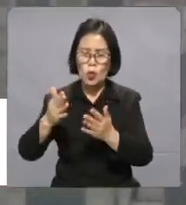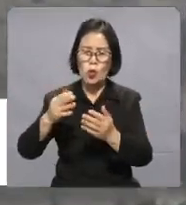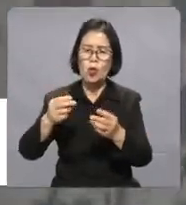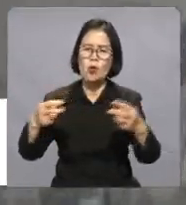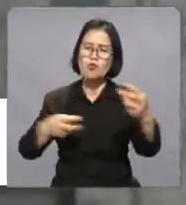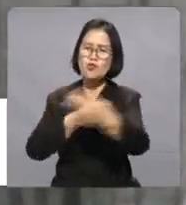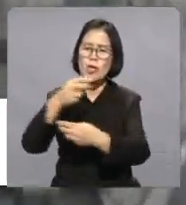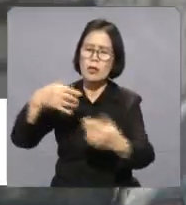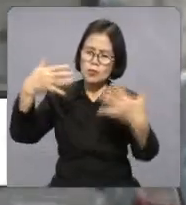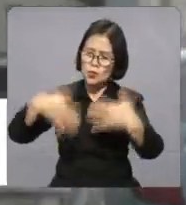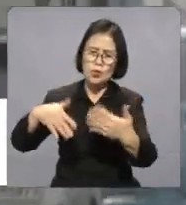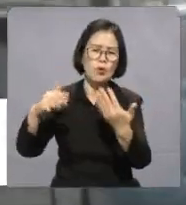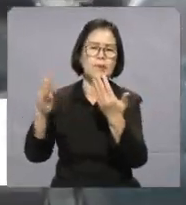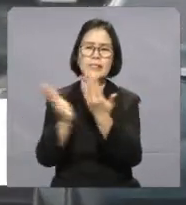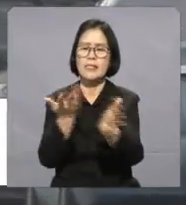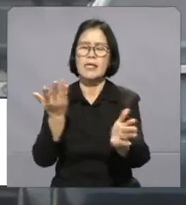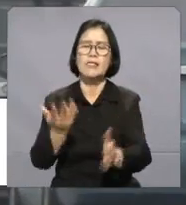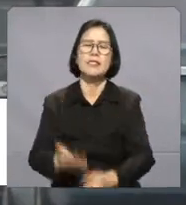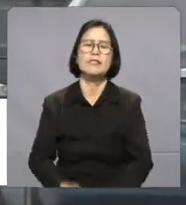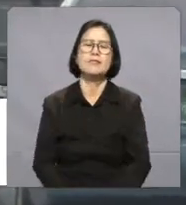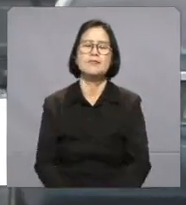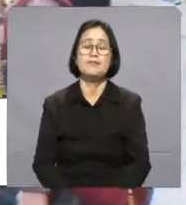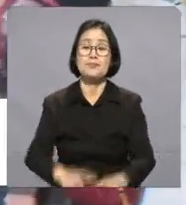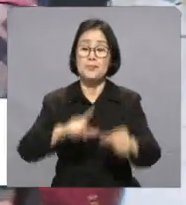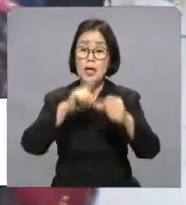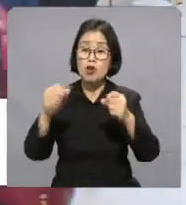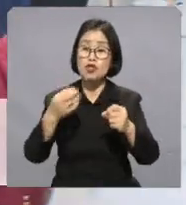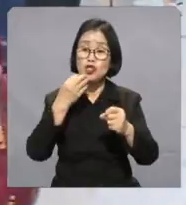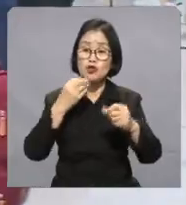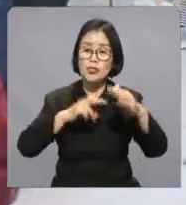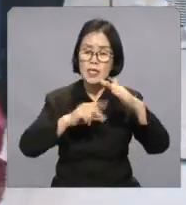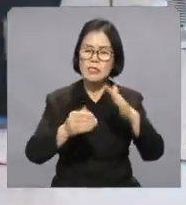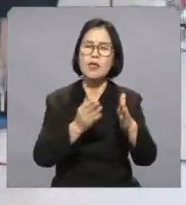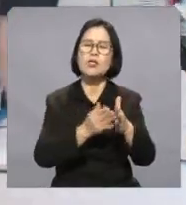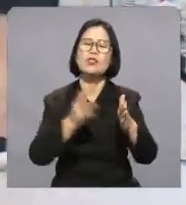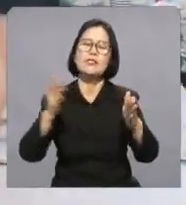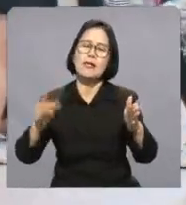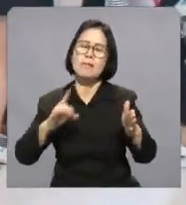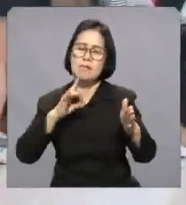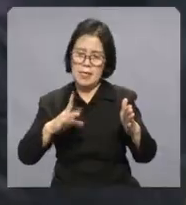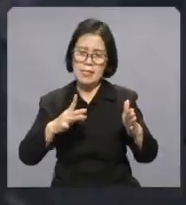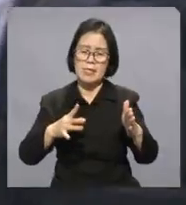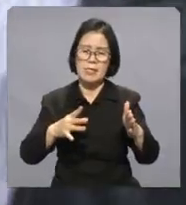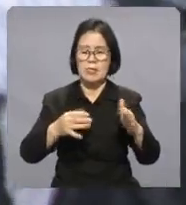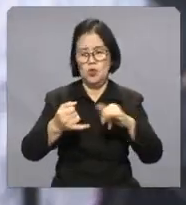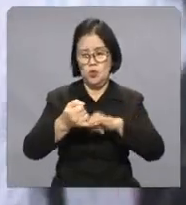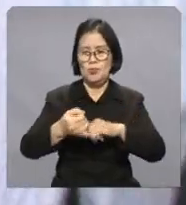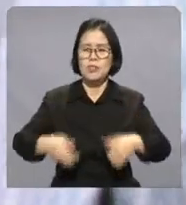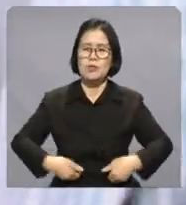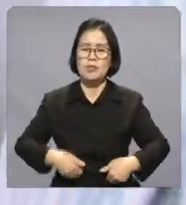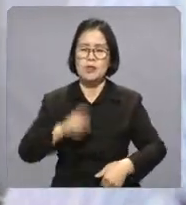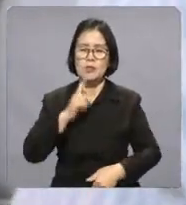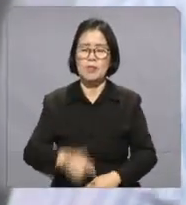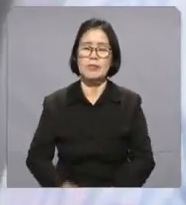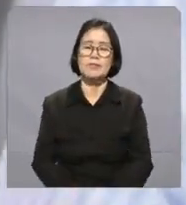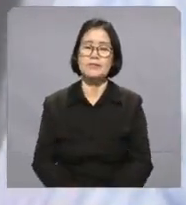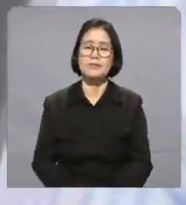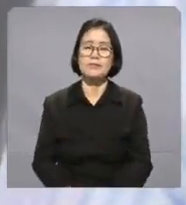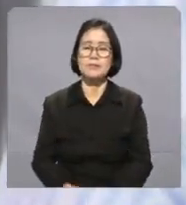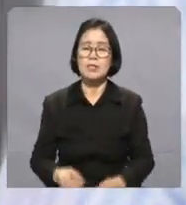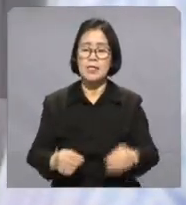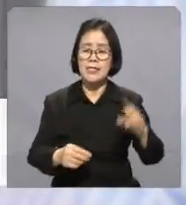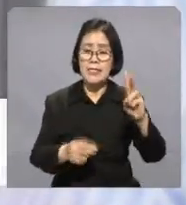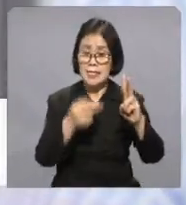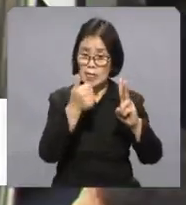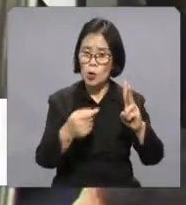않은 것으로 나타났습니다. 계양구는 서울 지하철 연장만이 유일한 대안이라고 강조합니다. 이를 위해 서울